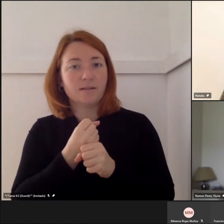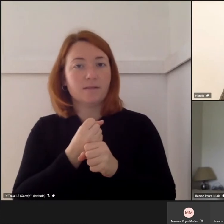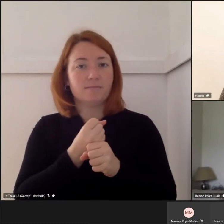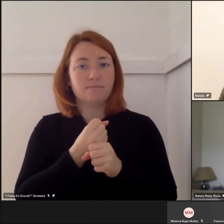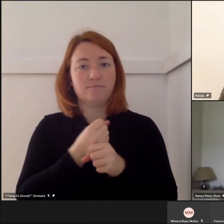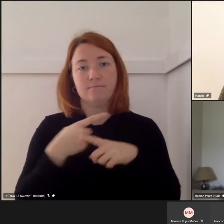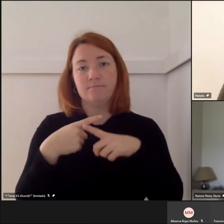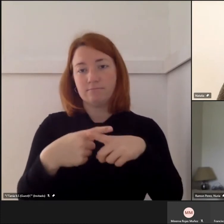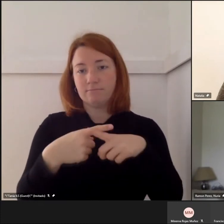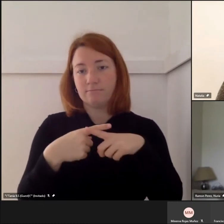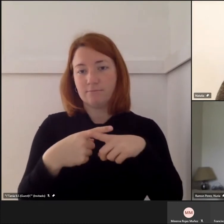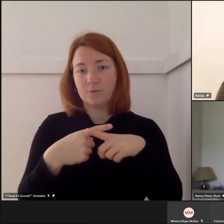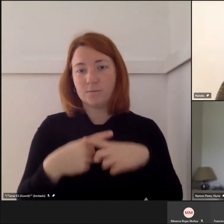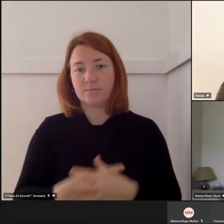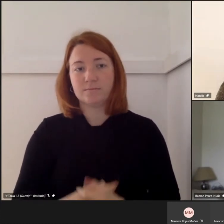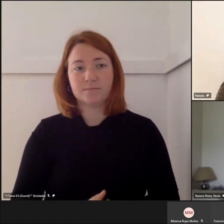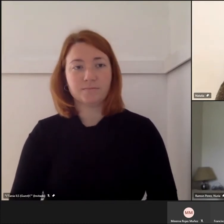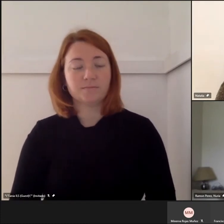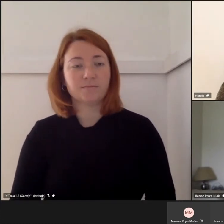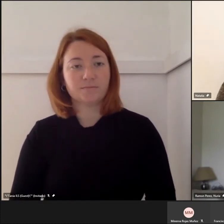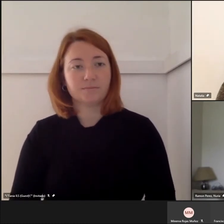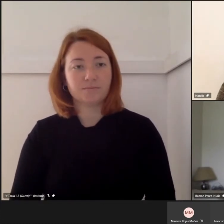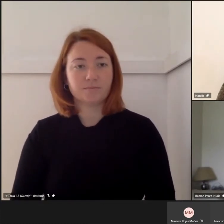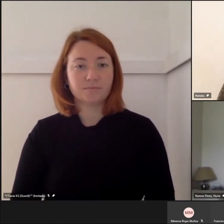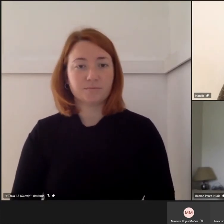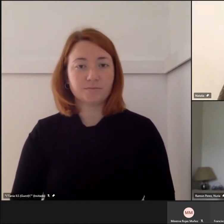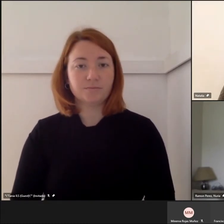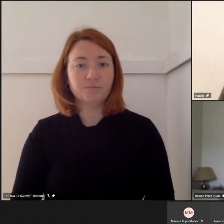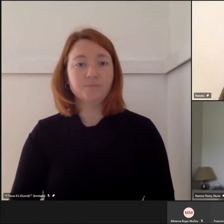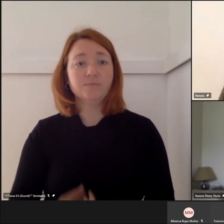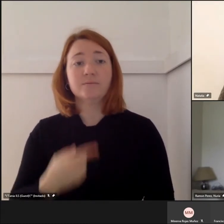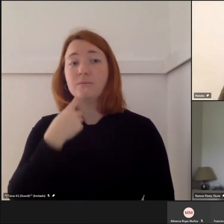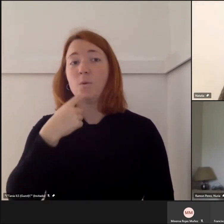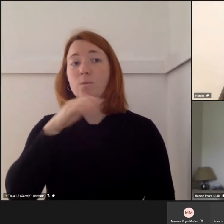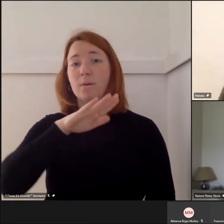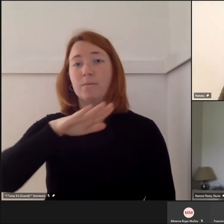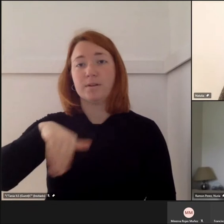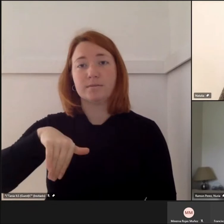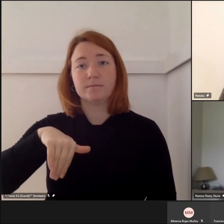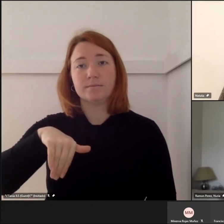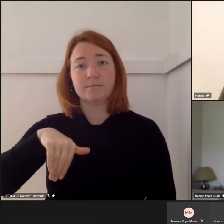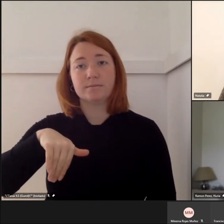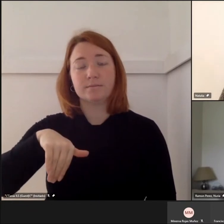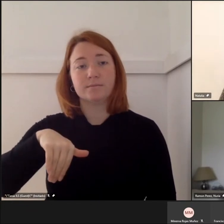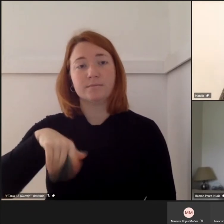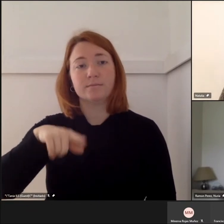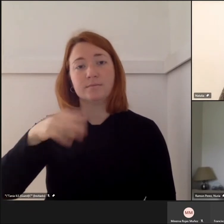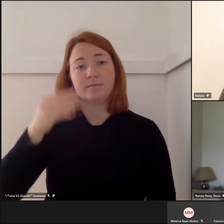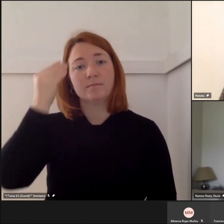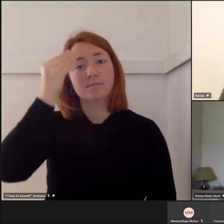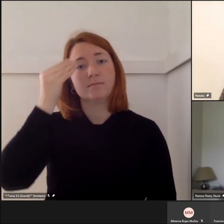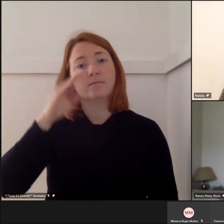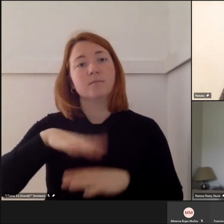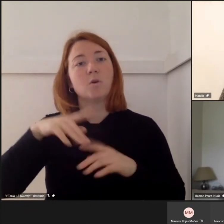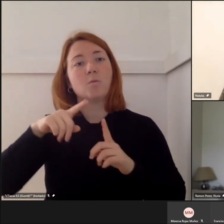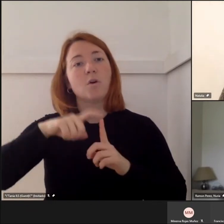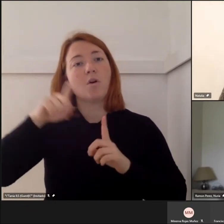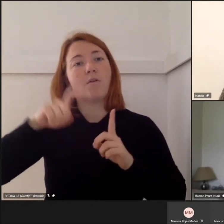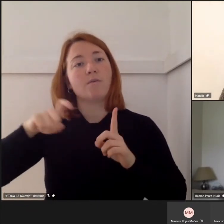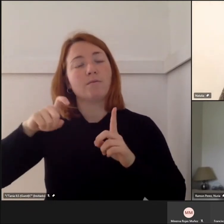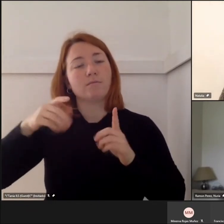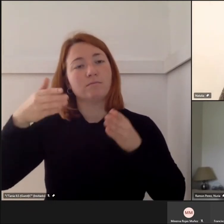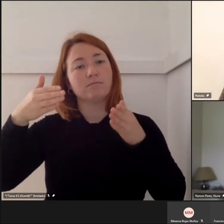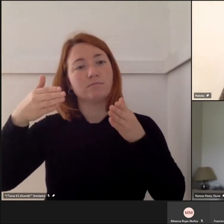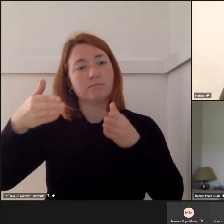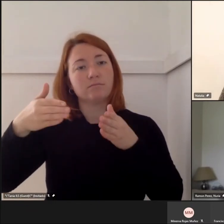personal. Mira, Núria, hi ha una última pregunta que diu: quin indicador penses que es pot difondre com focus d'atenció per tractar